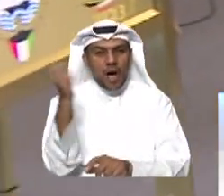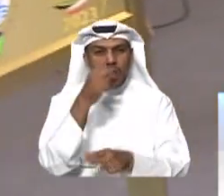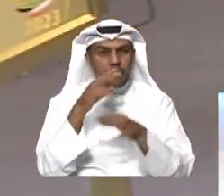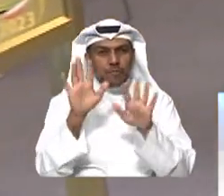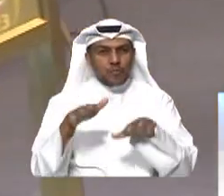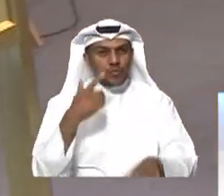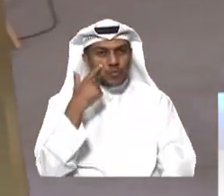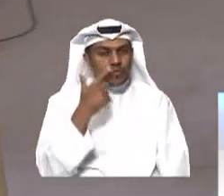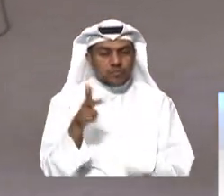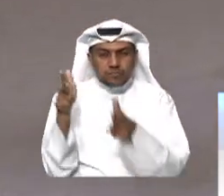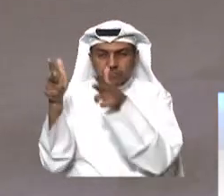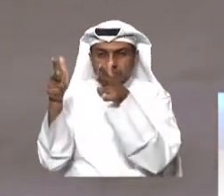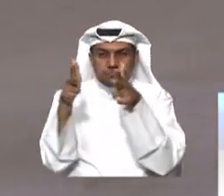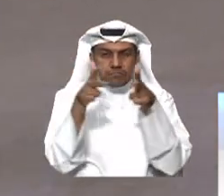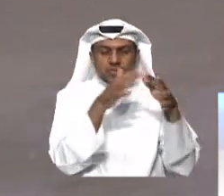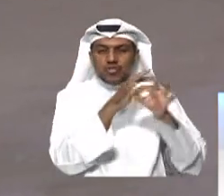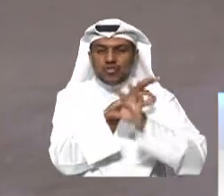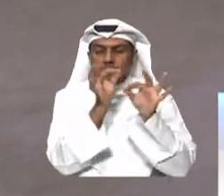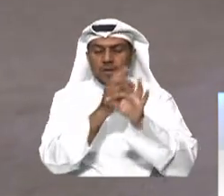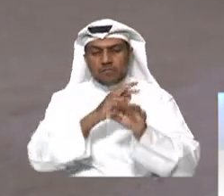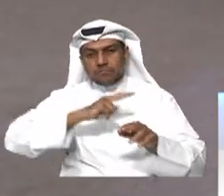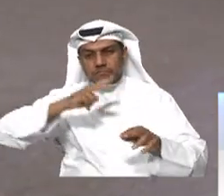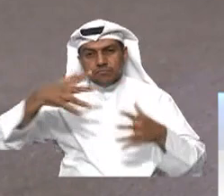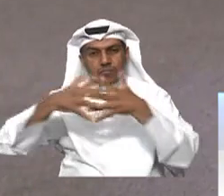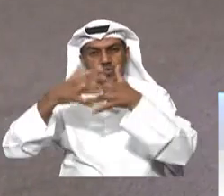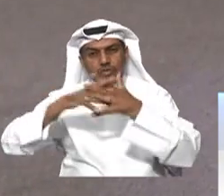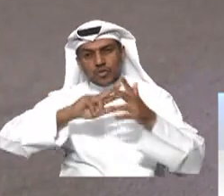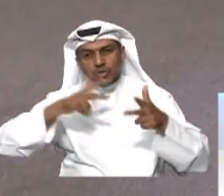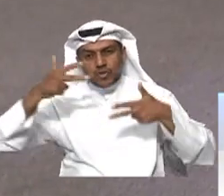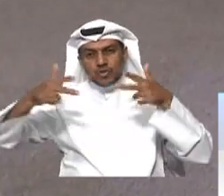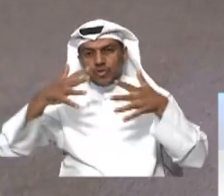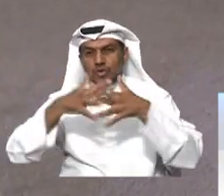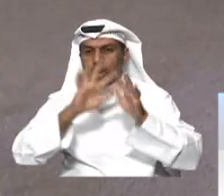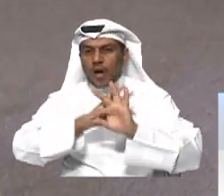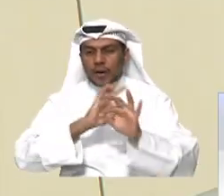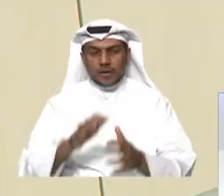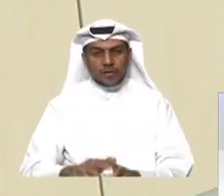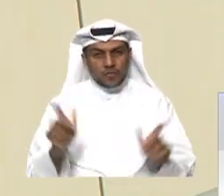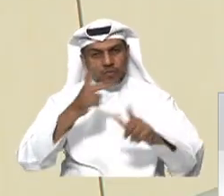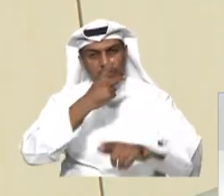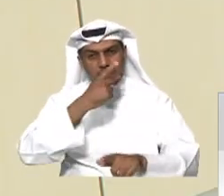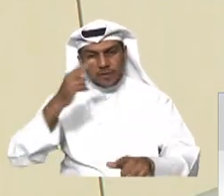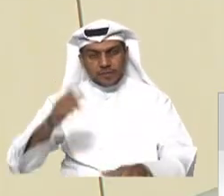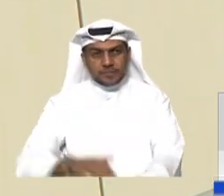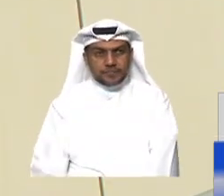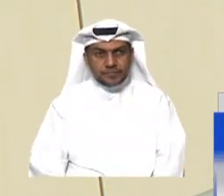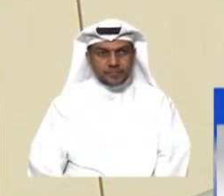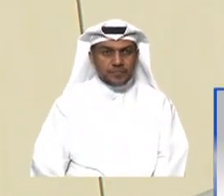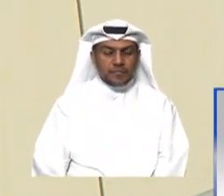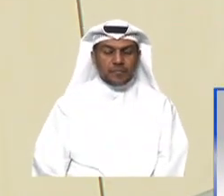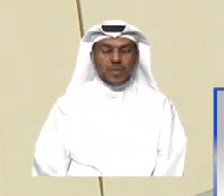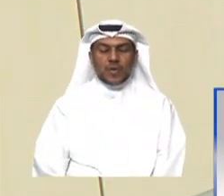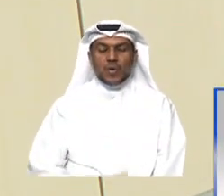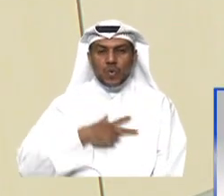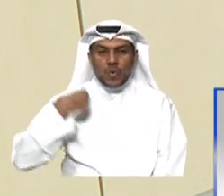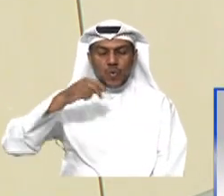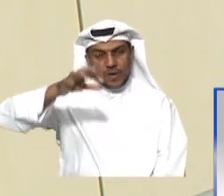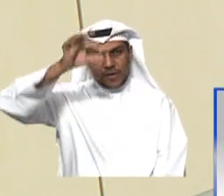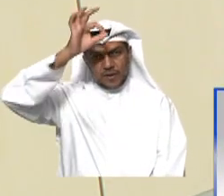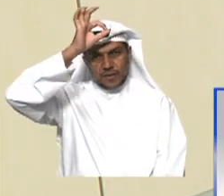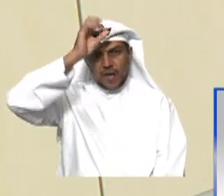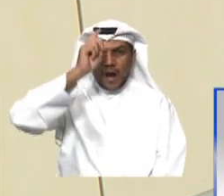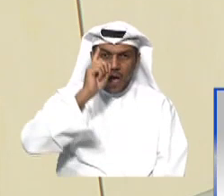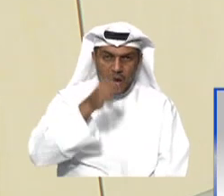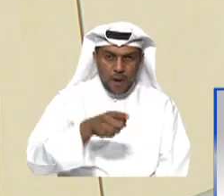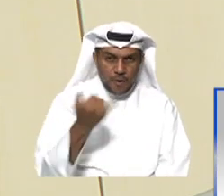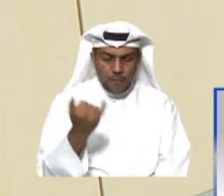لتغطيه هذا الحدث ولنقل الخبر اولا باول باوامر من سيدي معالي وزير الداخليه تم